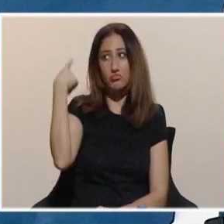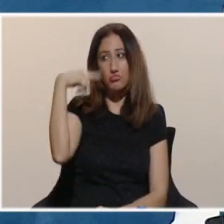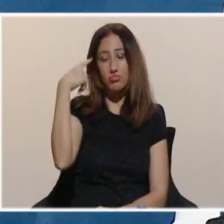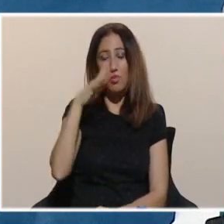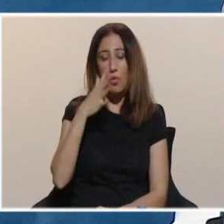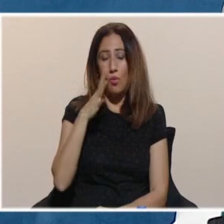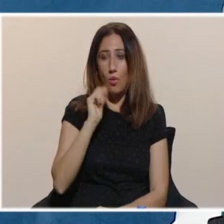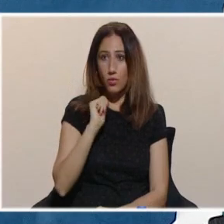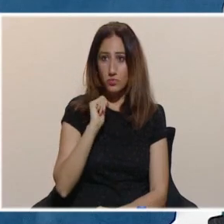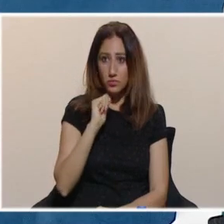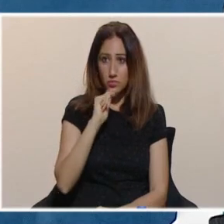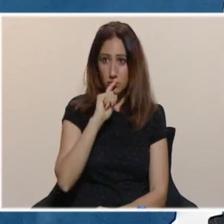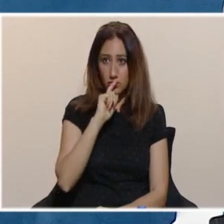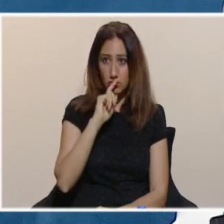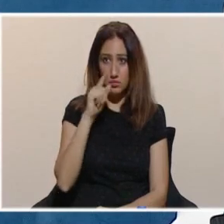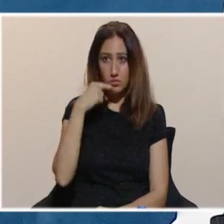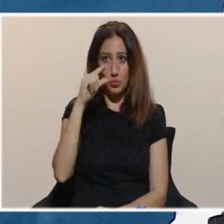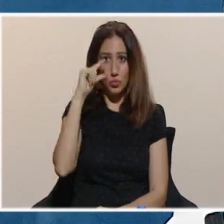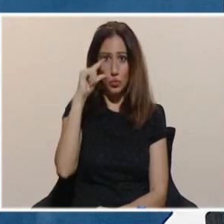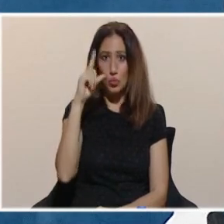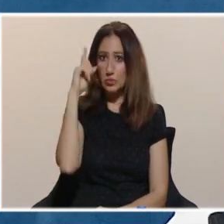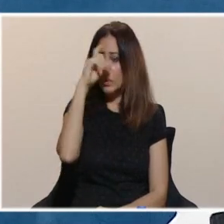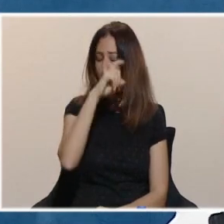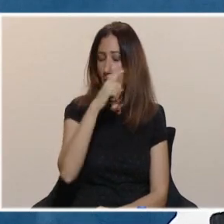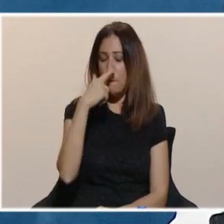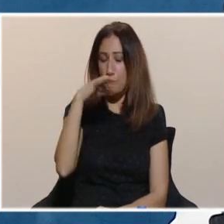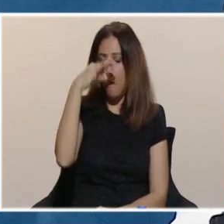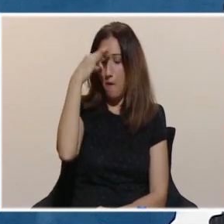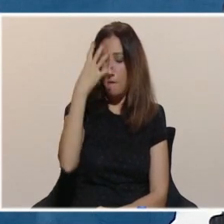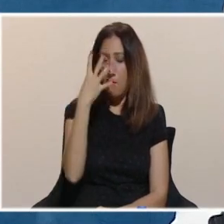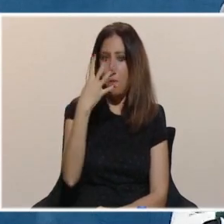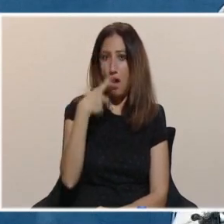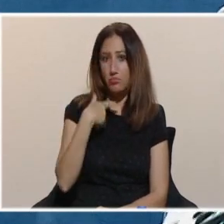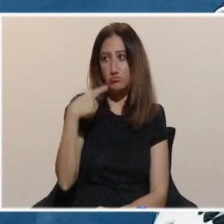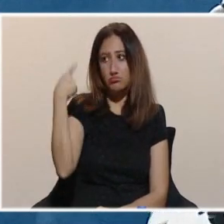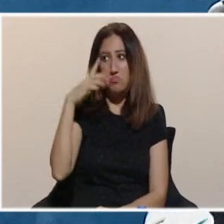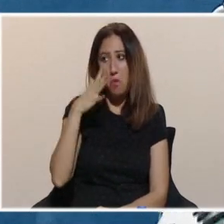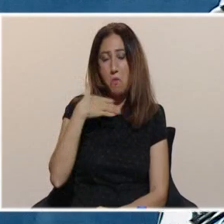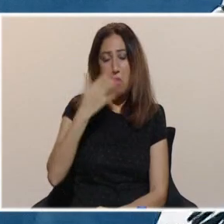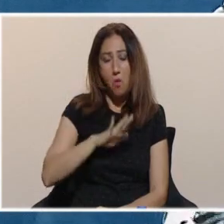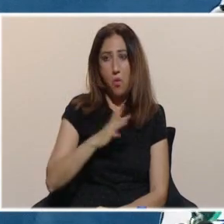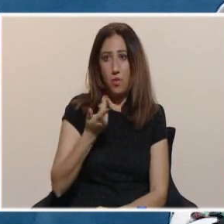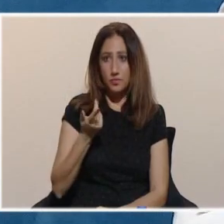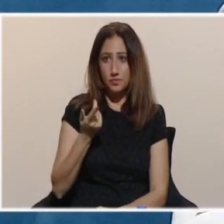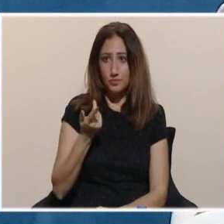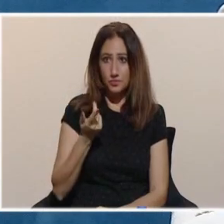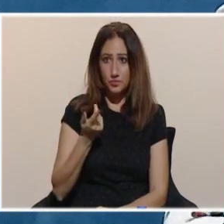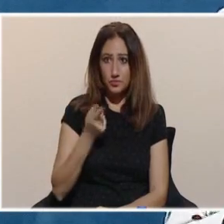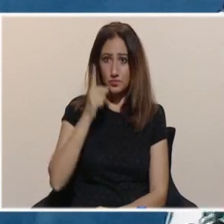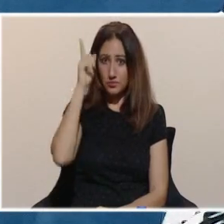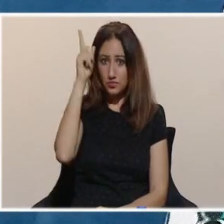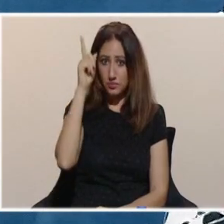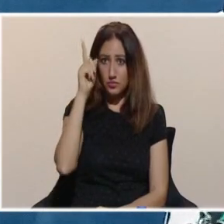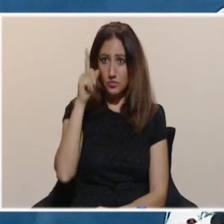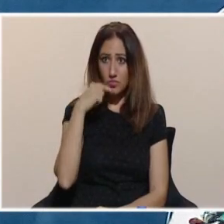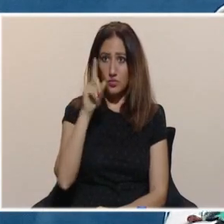يعني خصوصا بعد ما الدكتور قال لي الموضوع صعب وأربع عمليات وبتاع، وهما very firm هناك، يعني بتسأله